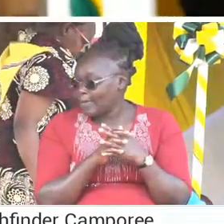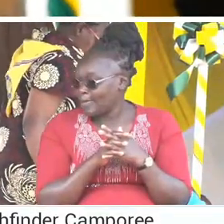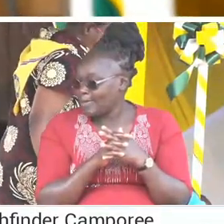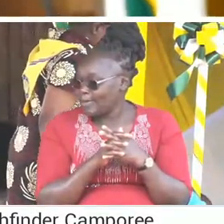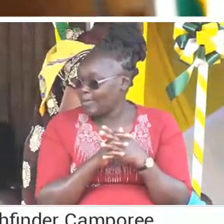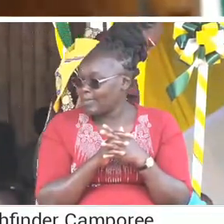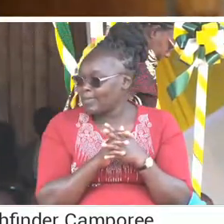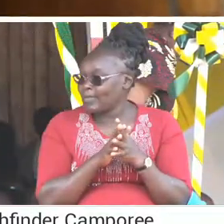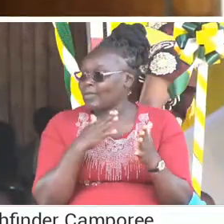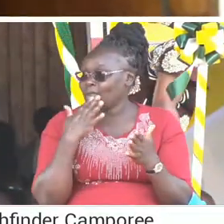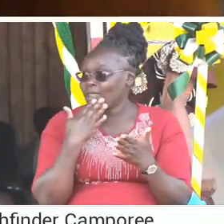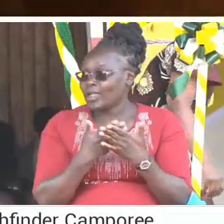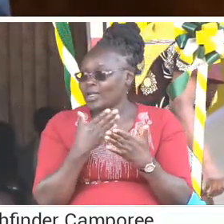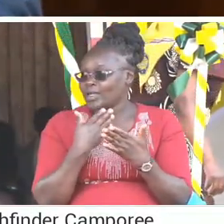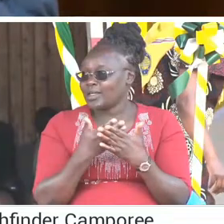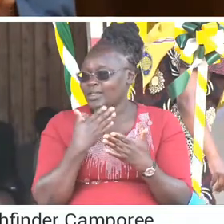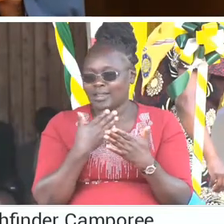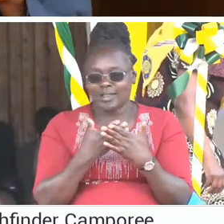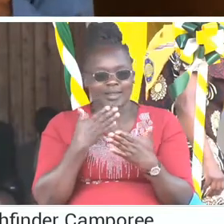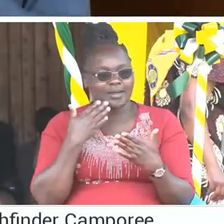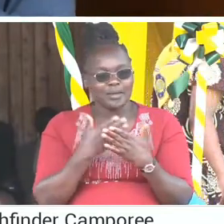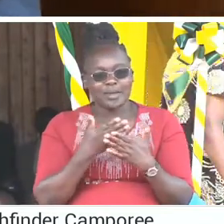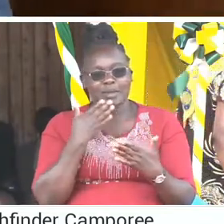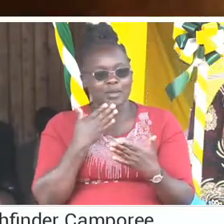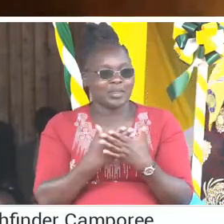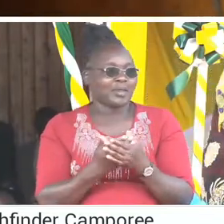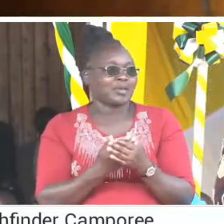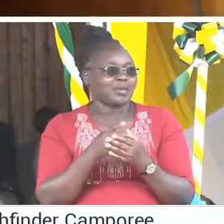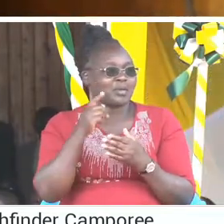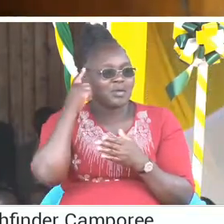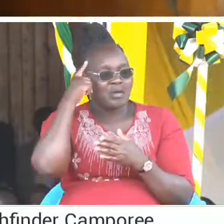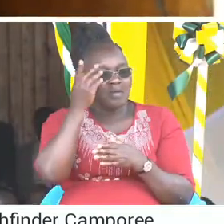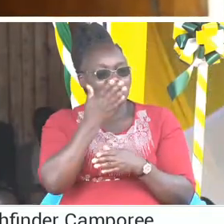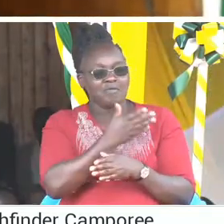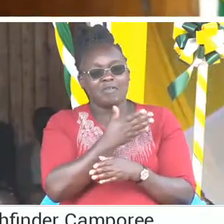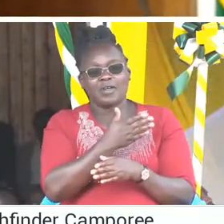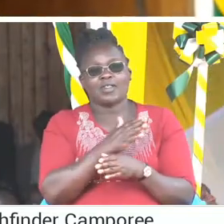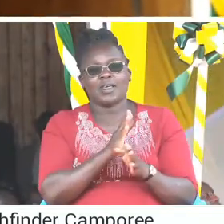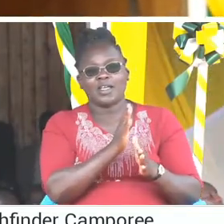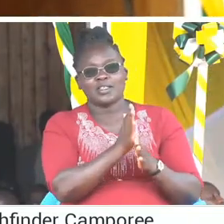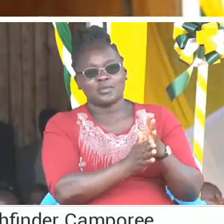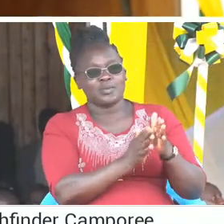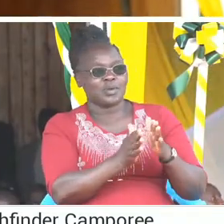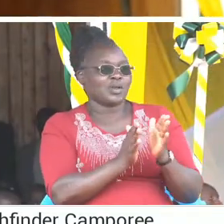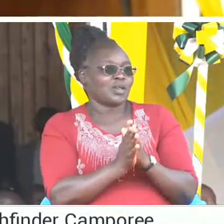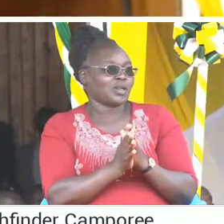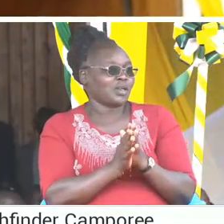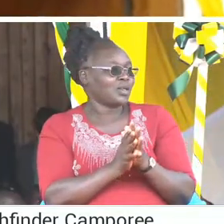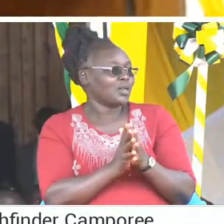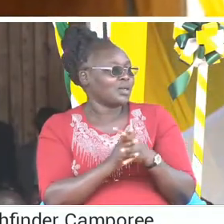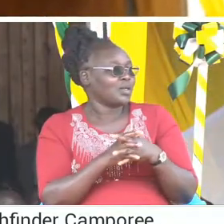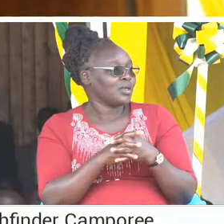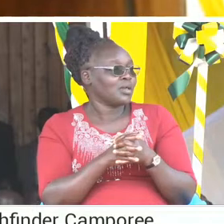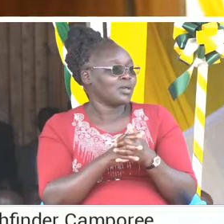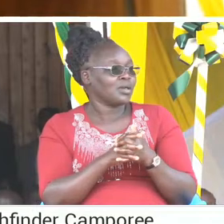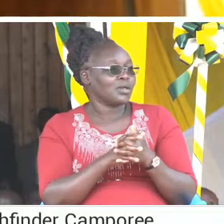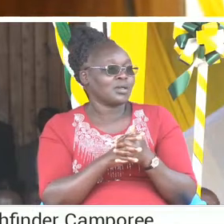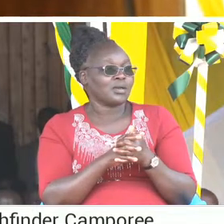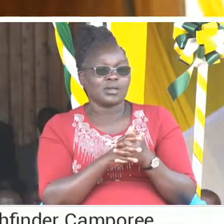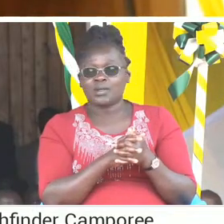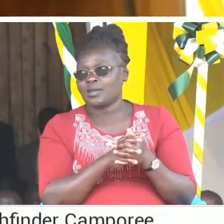Tunashukuru, tunashukuru kwa ajili ya ratiba hiyo. Marshals na Master Kai, dakika moja, naomba msimame mahala